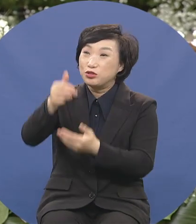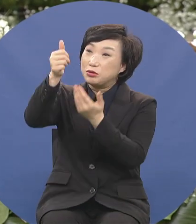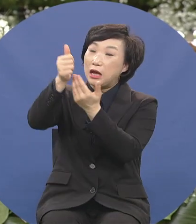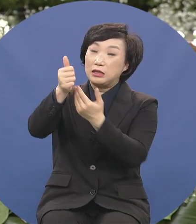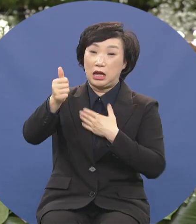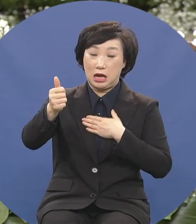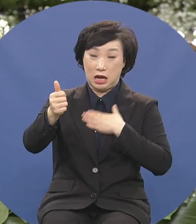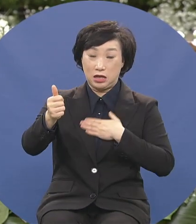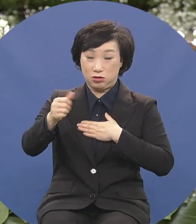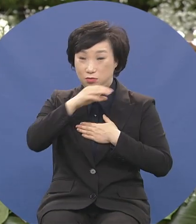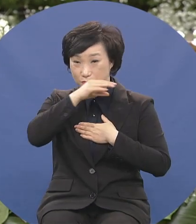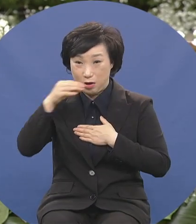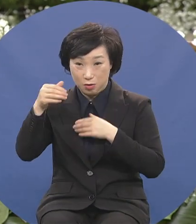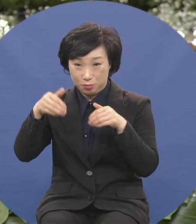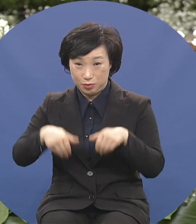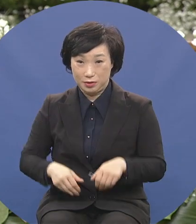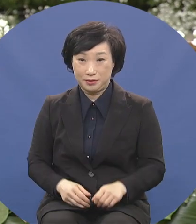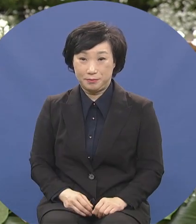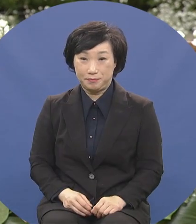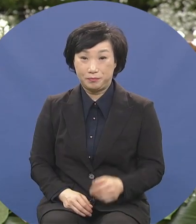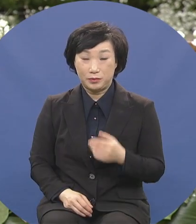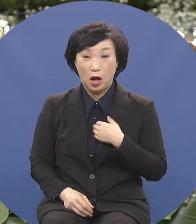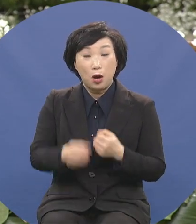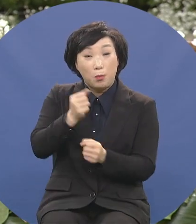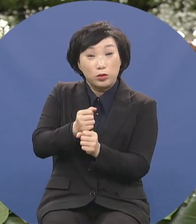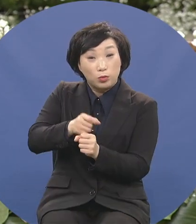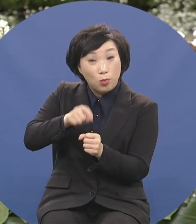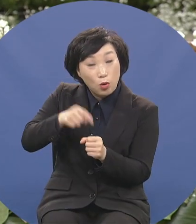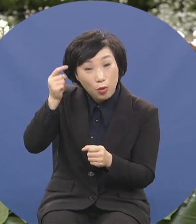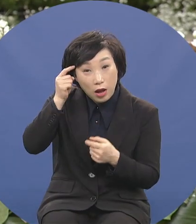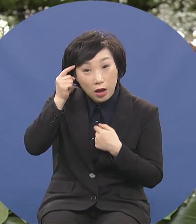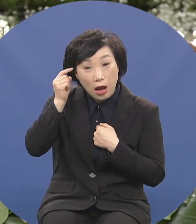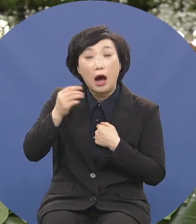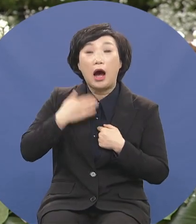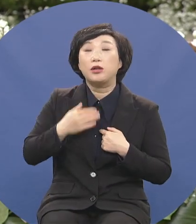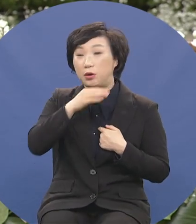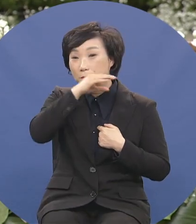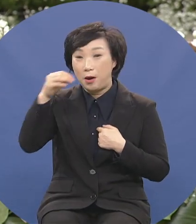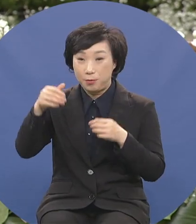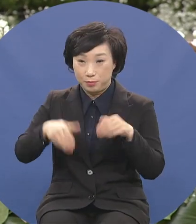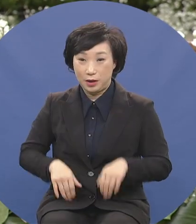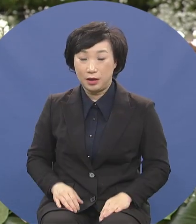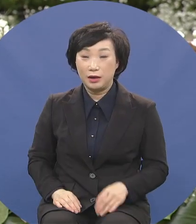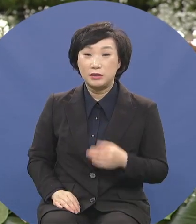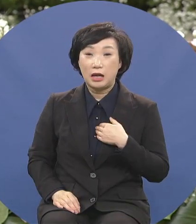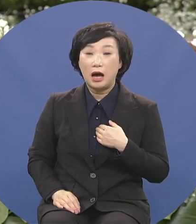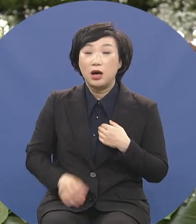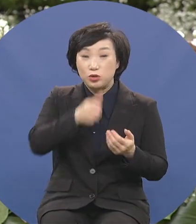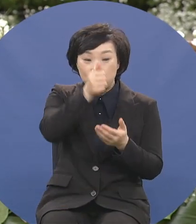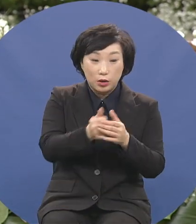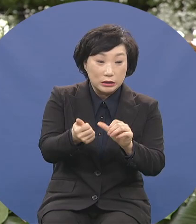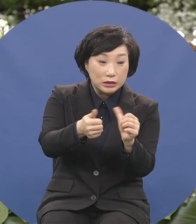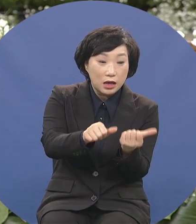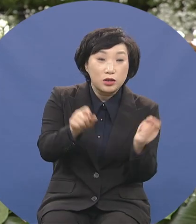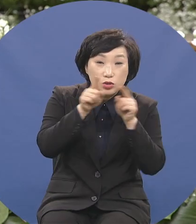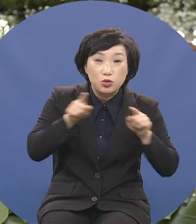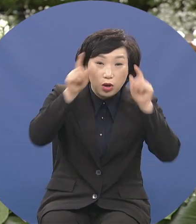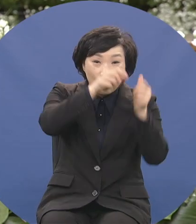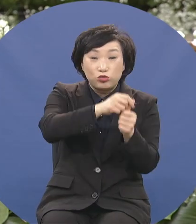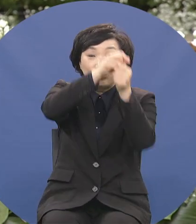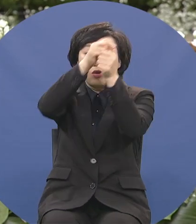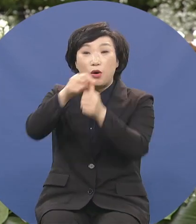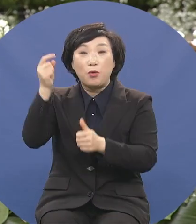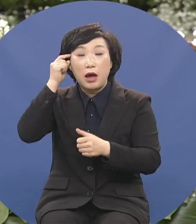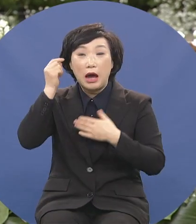바로 알아야 된다 이 말이죠. 나를 왜 만들었는가를 바로 알아야 되고, 나를 왜 죄와 사망과 구원했는가,